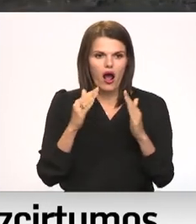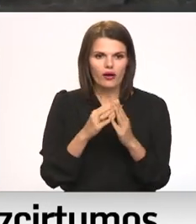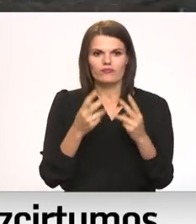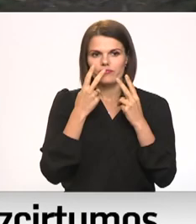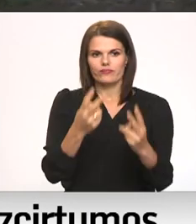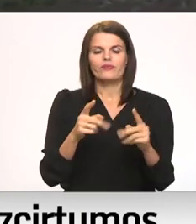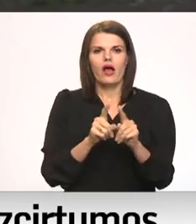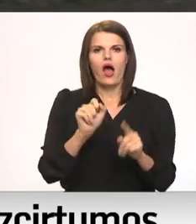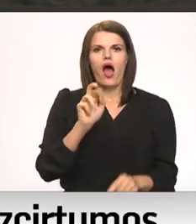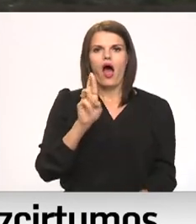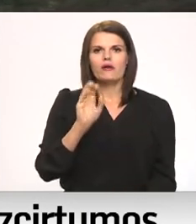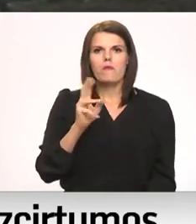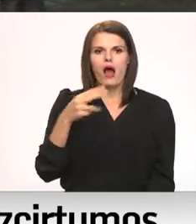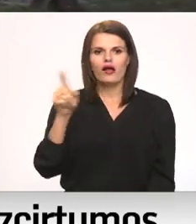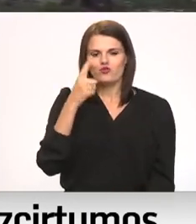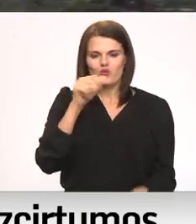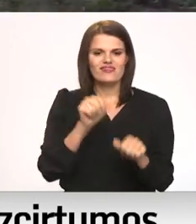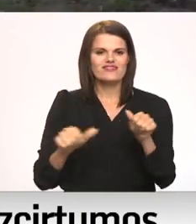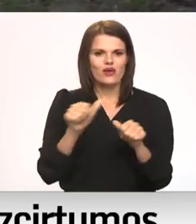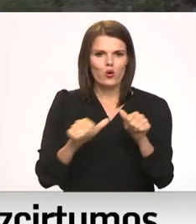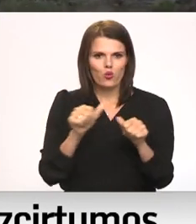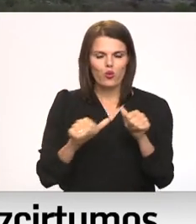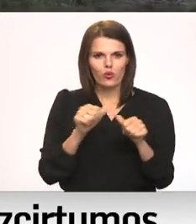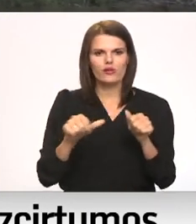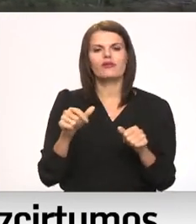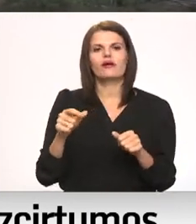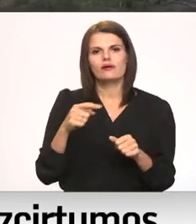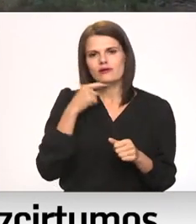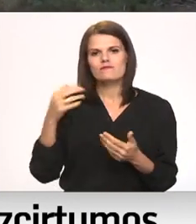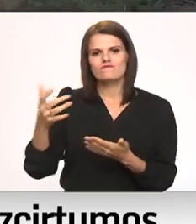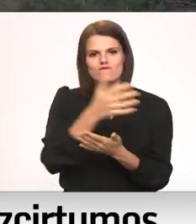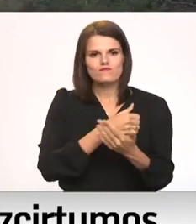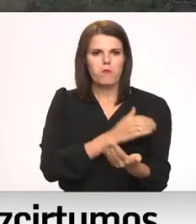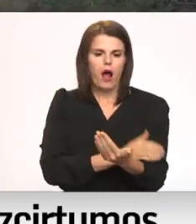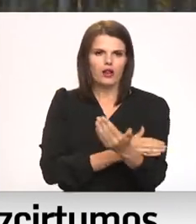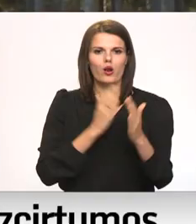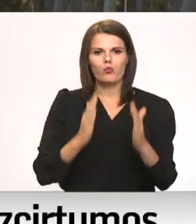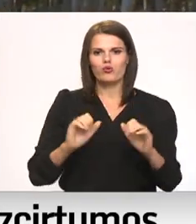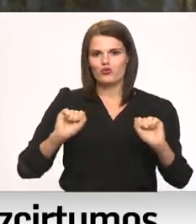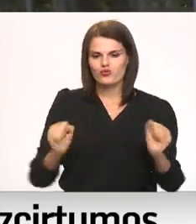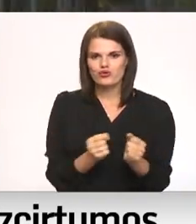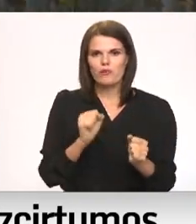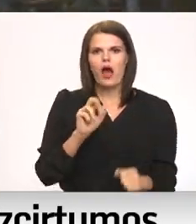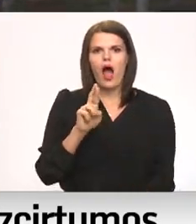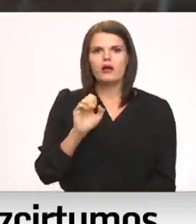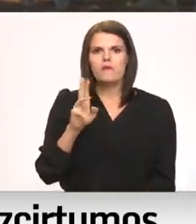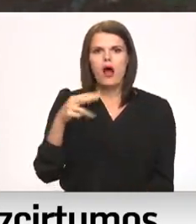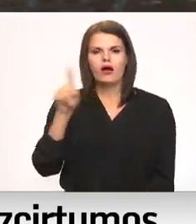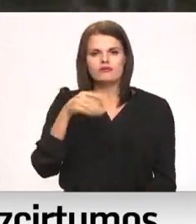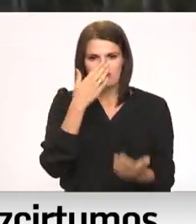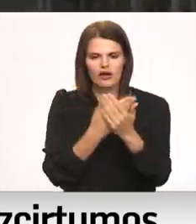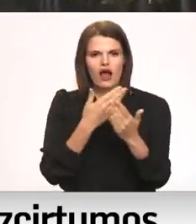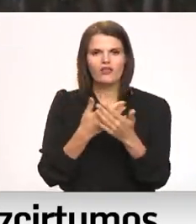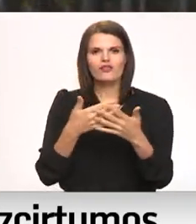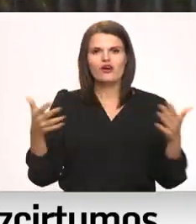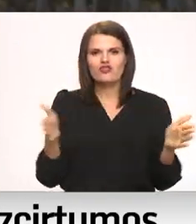Tālūk arī Armands no Siguldas. Šādā veidā iecerējas malku sarūpēt visai ziemai. Armands rādam dažādu izmēru